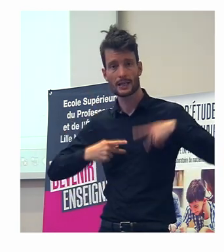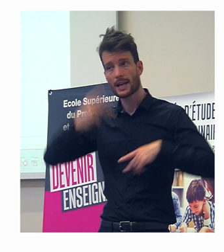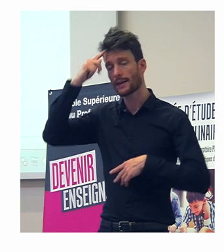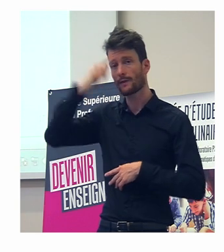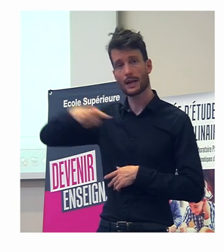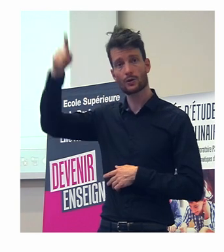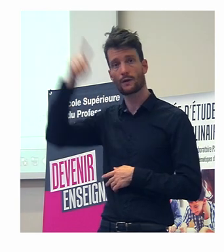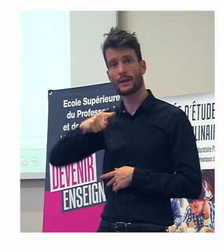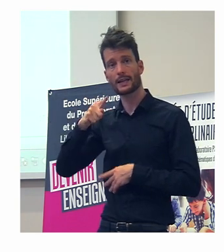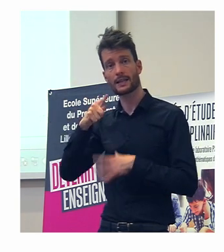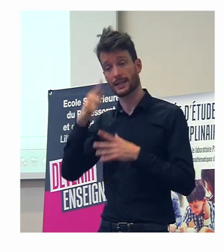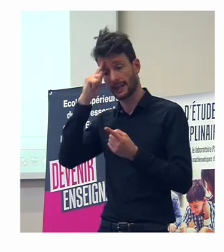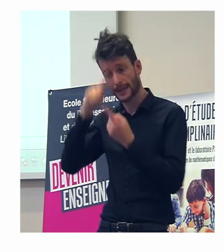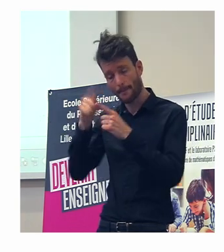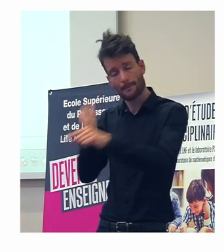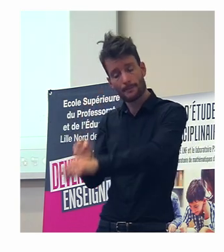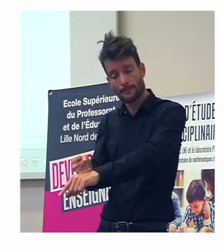philosophique sur les émotions